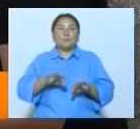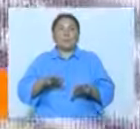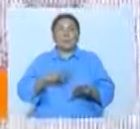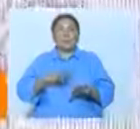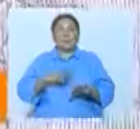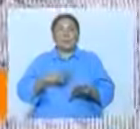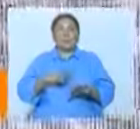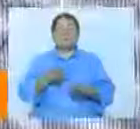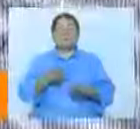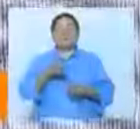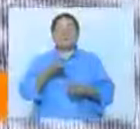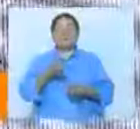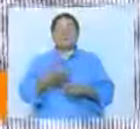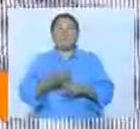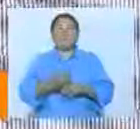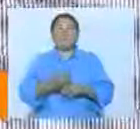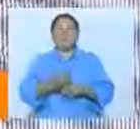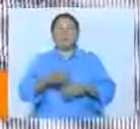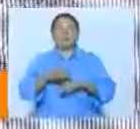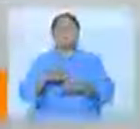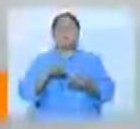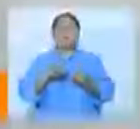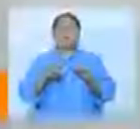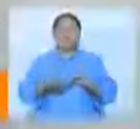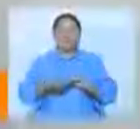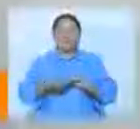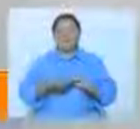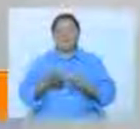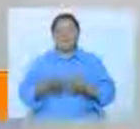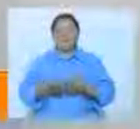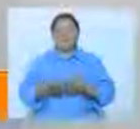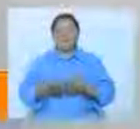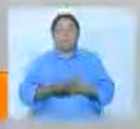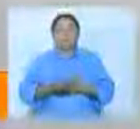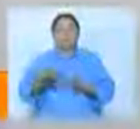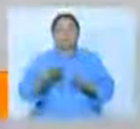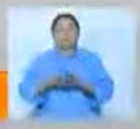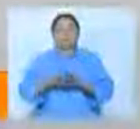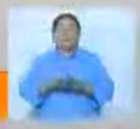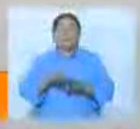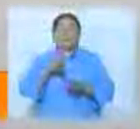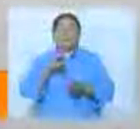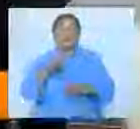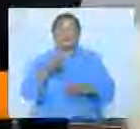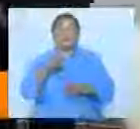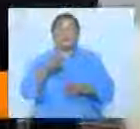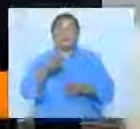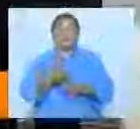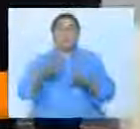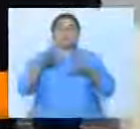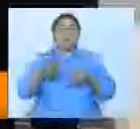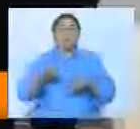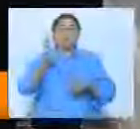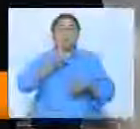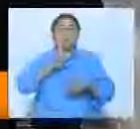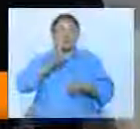төтенше жағдай енгізілмейді. Өйткені мәселе әлі ол деңгейге жеткен жоқ. Сондықтан шаһар басшысы барынша